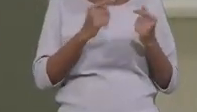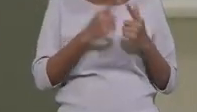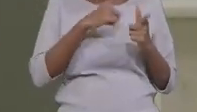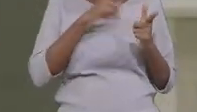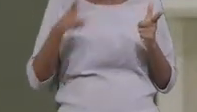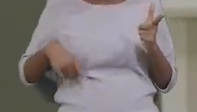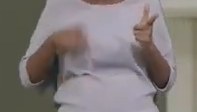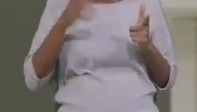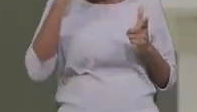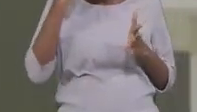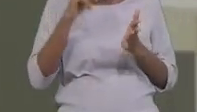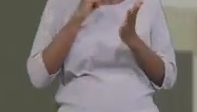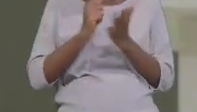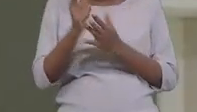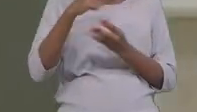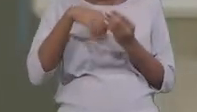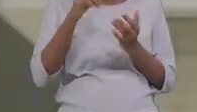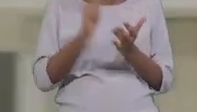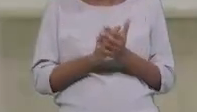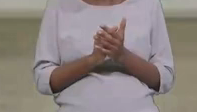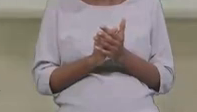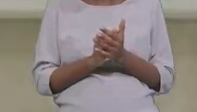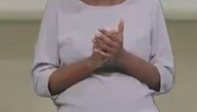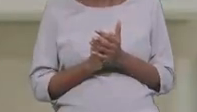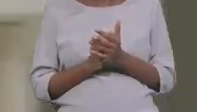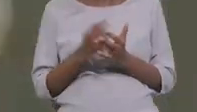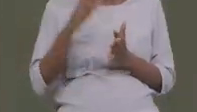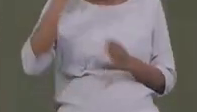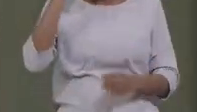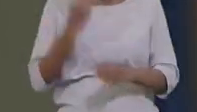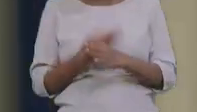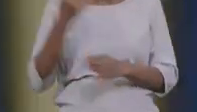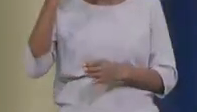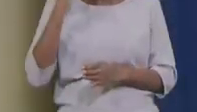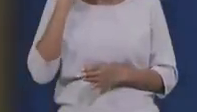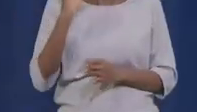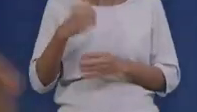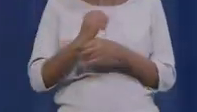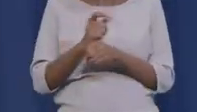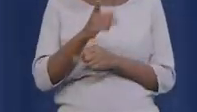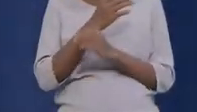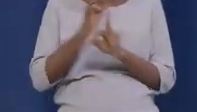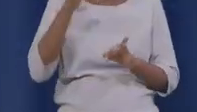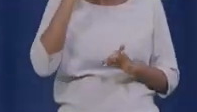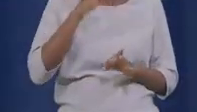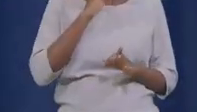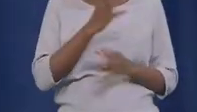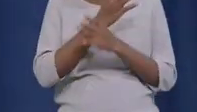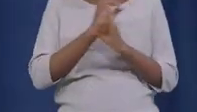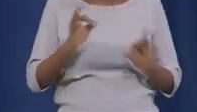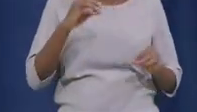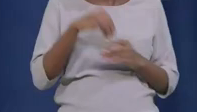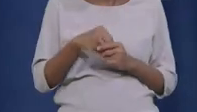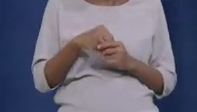quand tu viens au Seigneur, et tu connais la vérité à ce sujet, le Fils de Dieu va t'affranchir. Tu